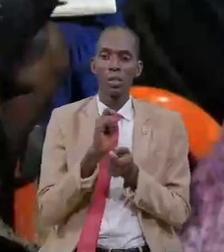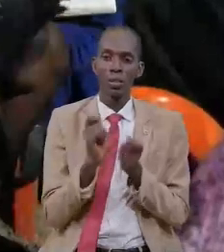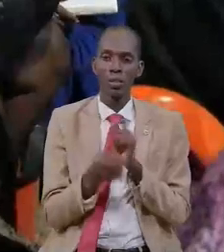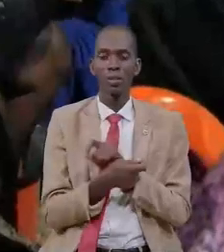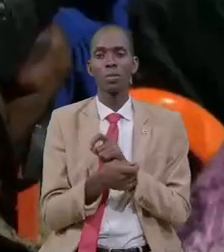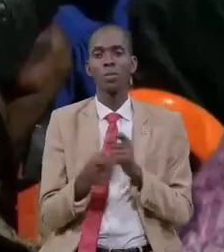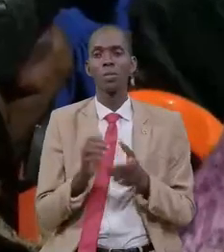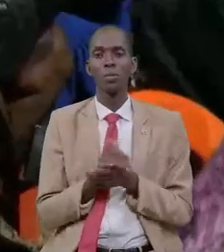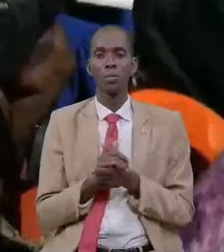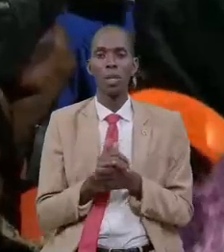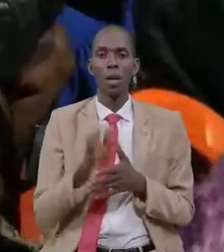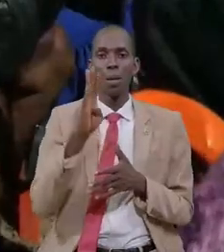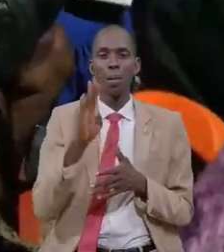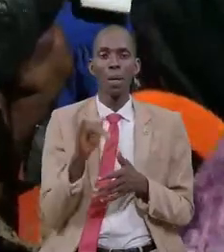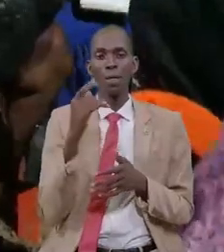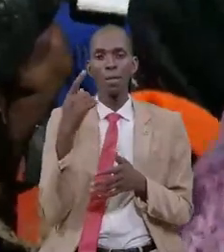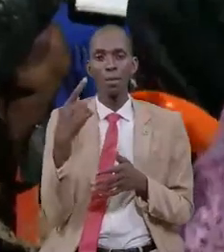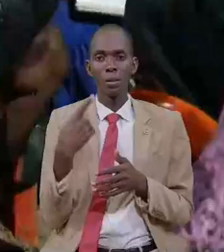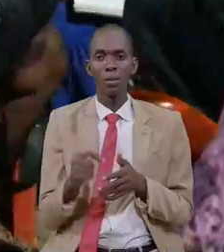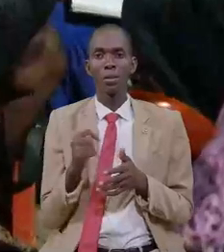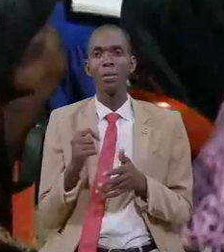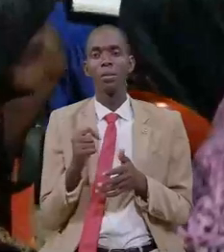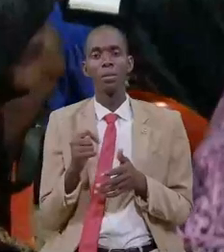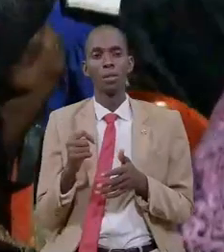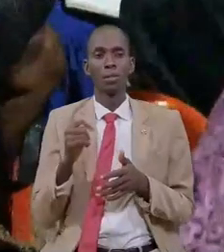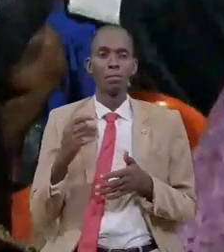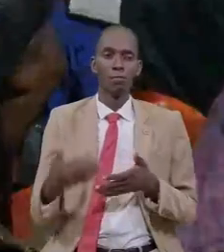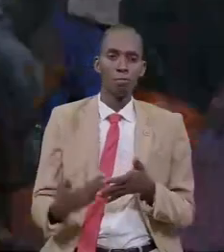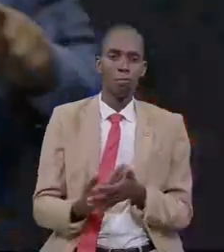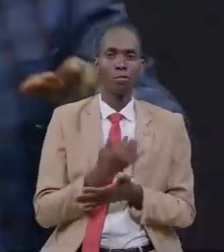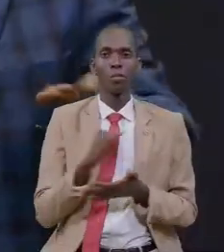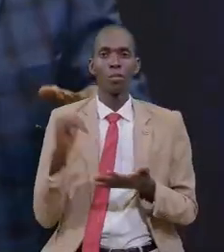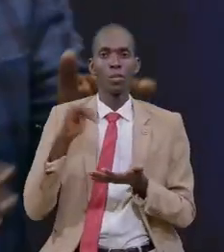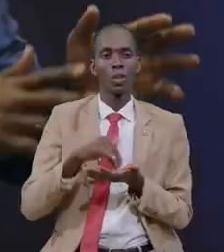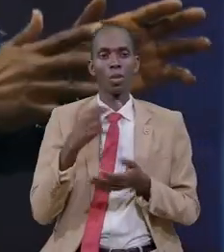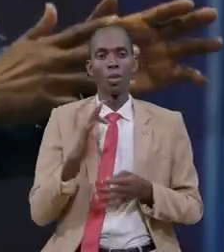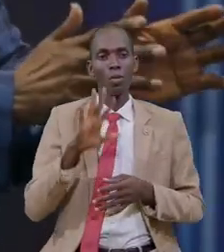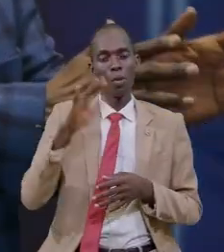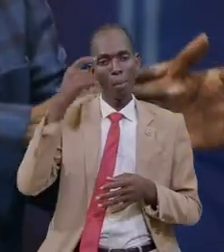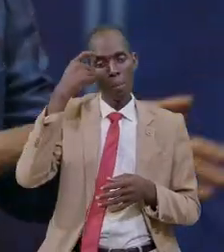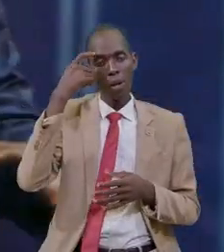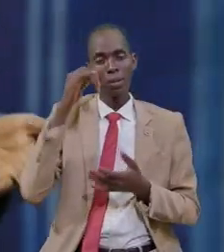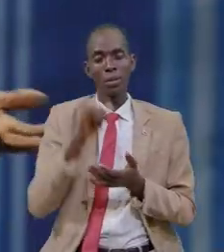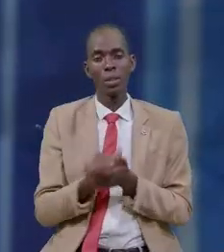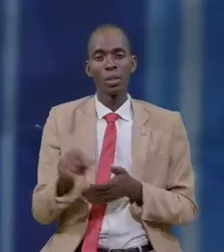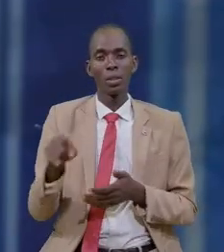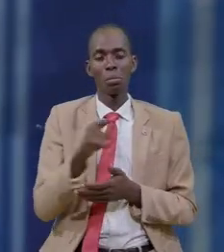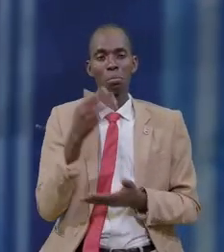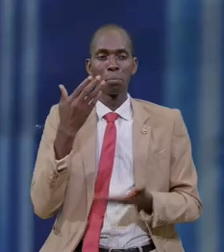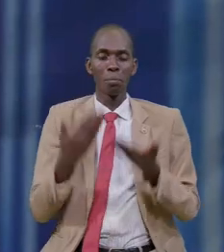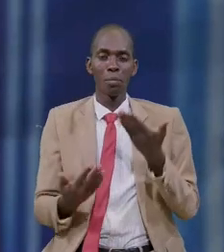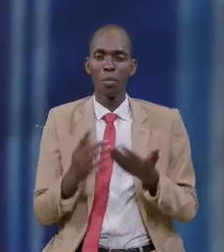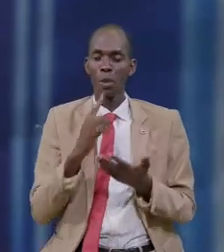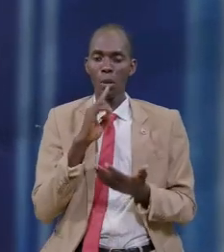transformés par le renouvellement de l'intelligence, afin que vous discerniez quelle est